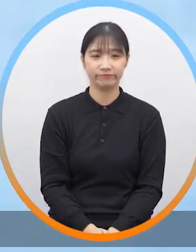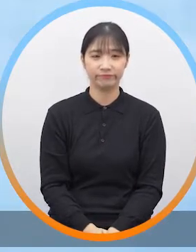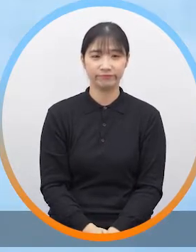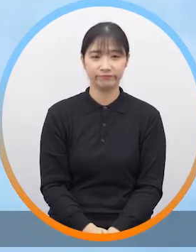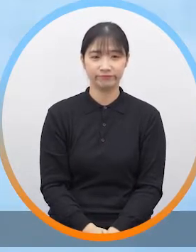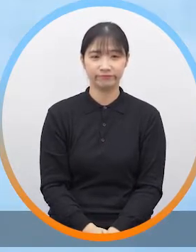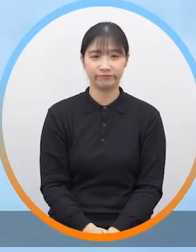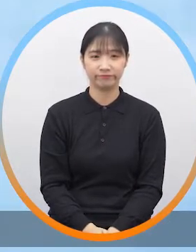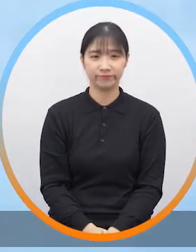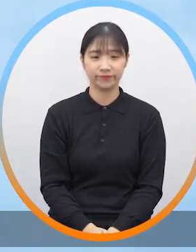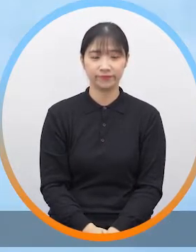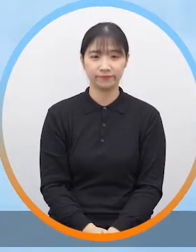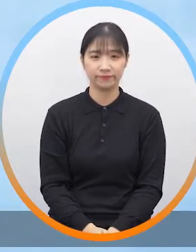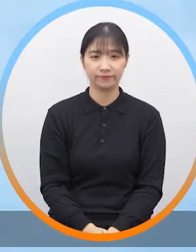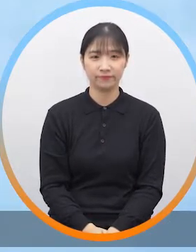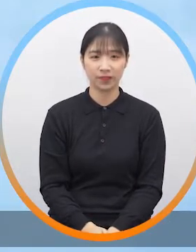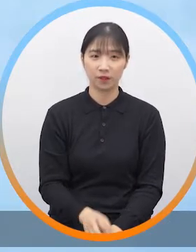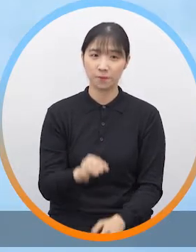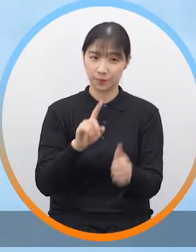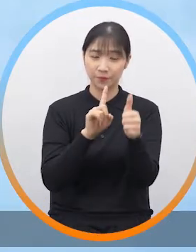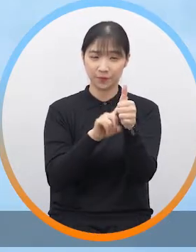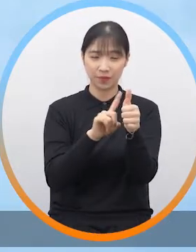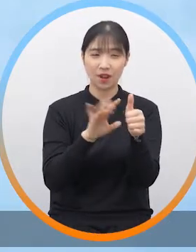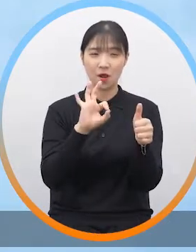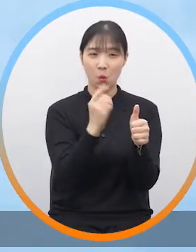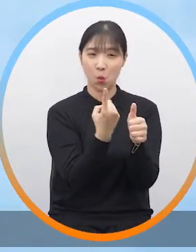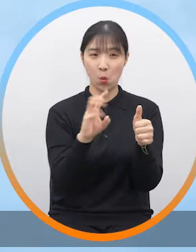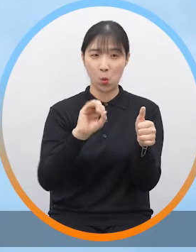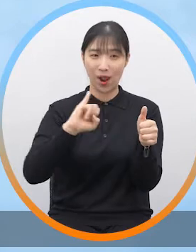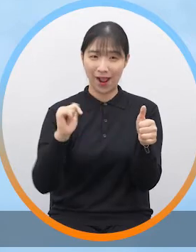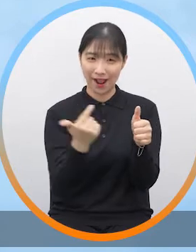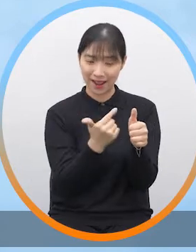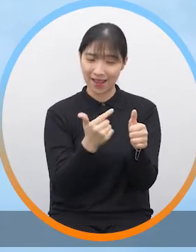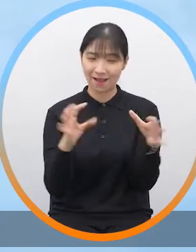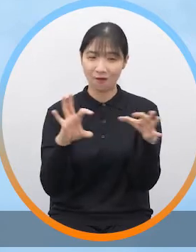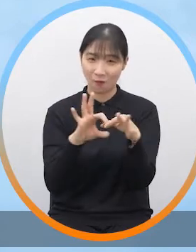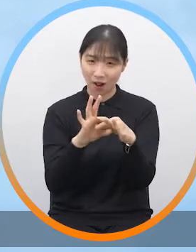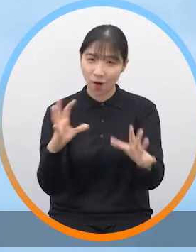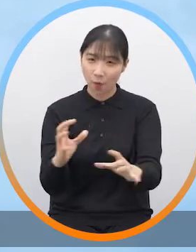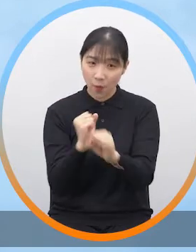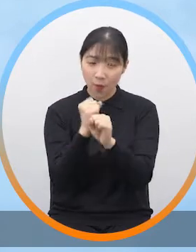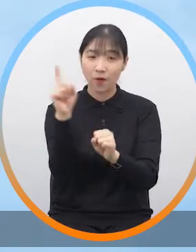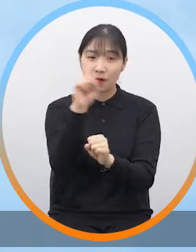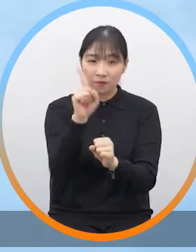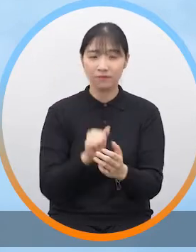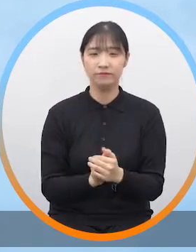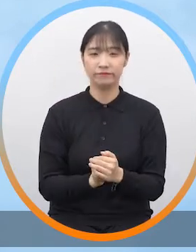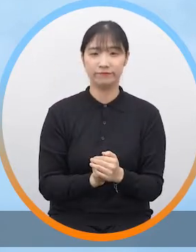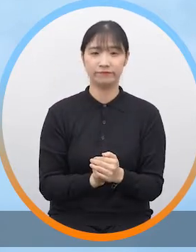그러면은 왕인 박사에 대한 정리를 한번 해 보겠습니다.